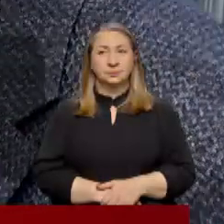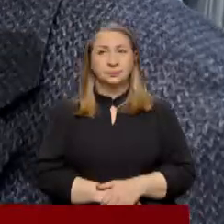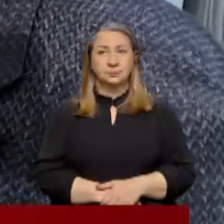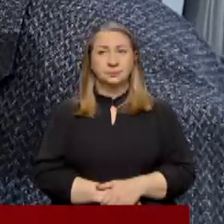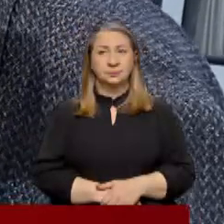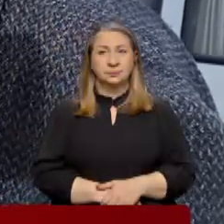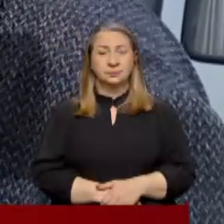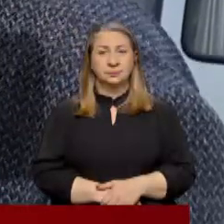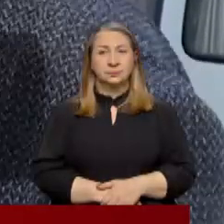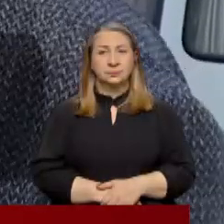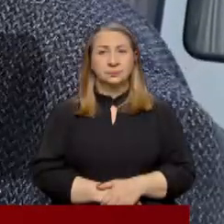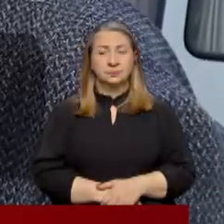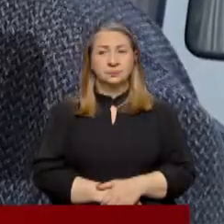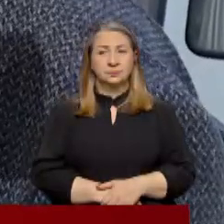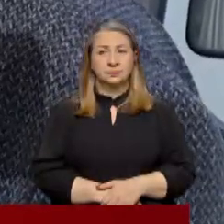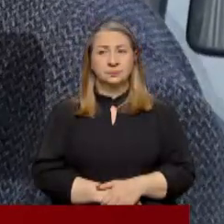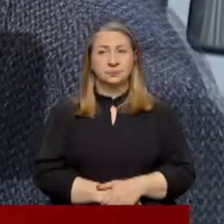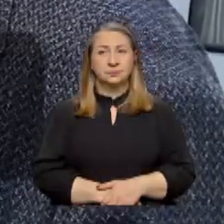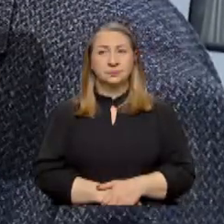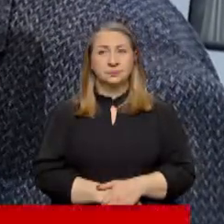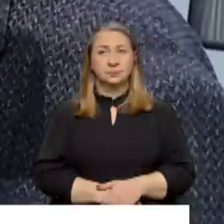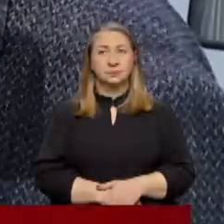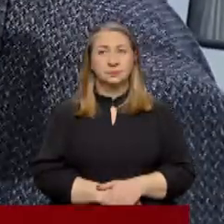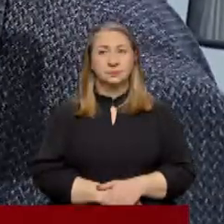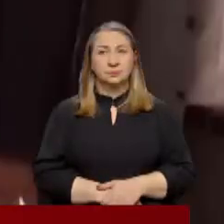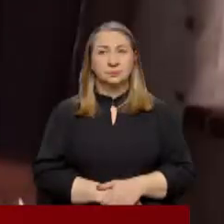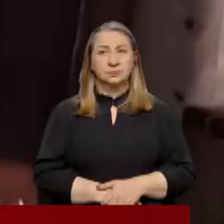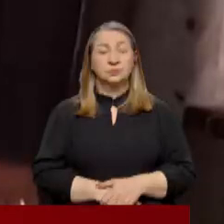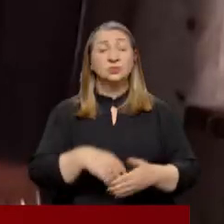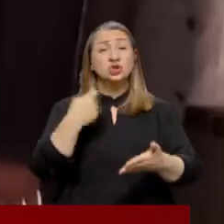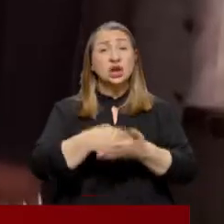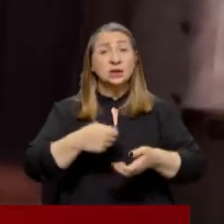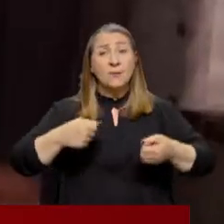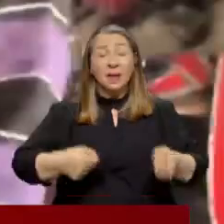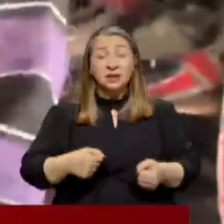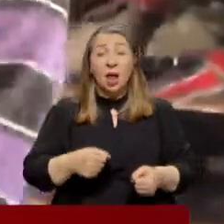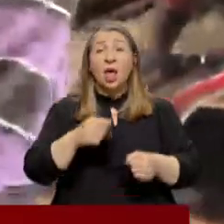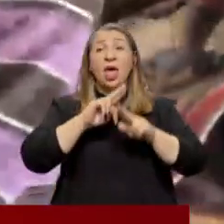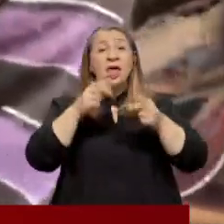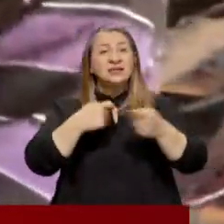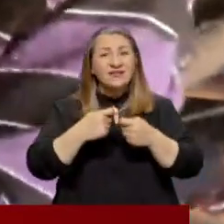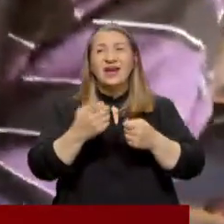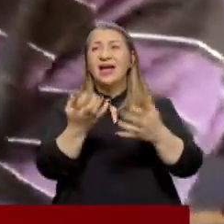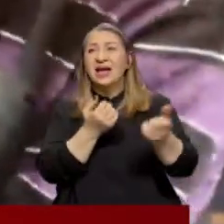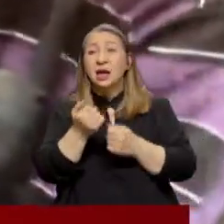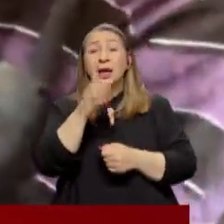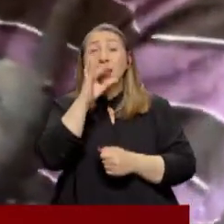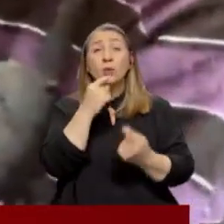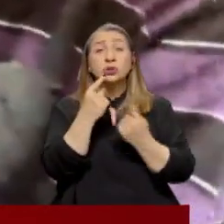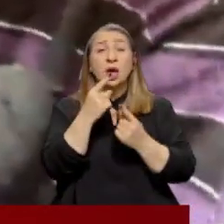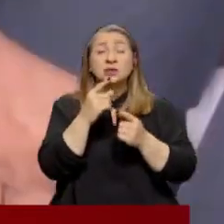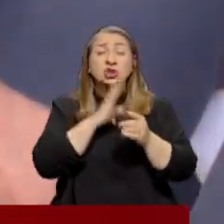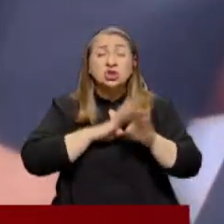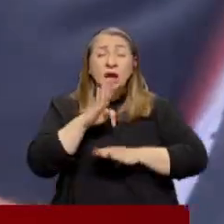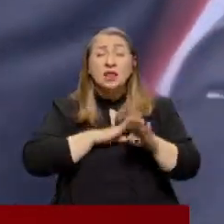kilosu olan şekeri 10 liralık 15 liralık oluyor. Kimisi de almadan geliyor. Çarşı pazarda esnaf da tüketici de kim konuşsa hepsinin